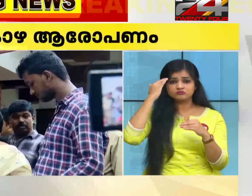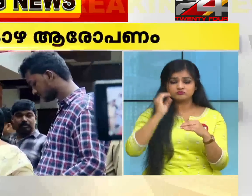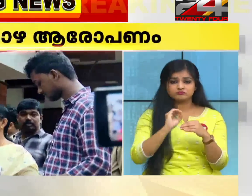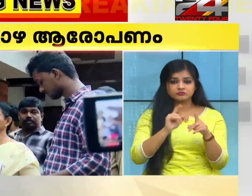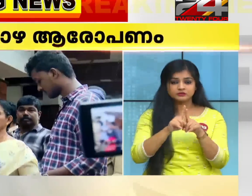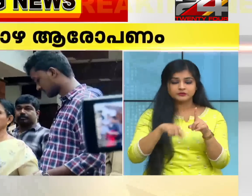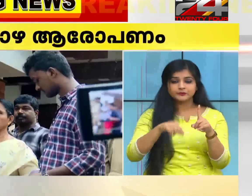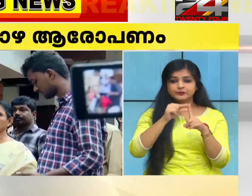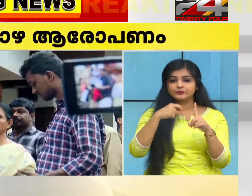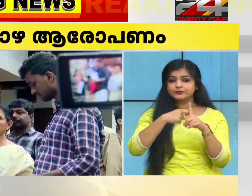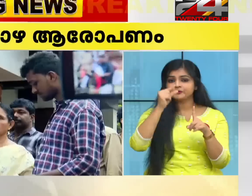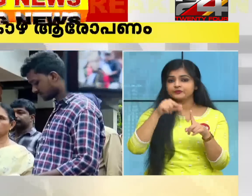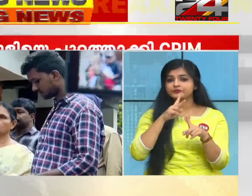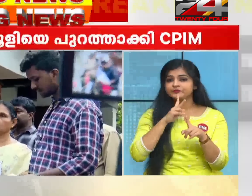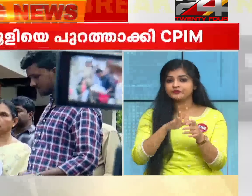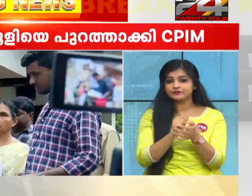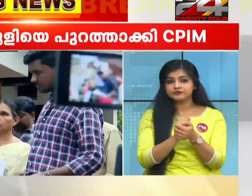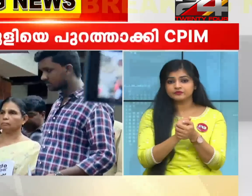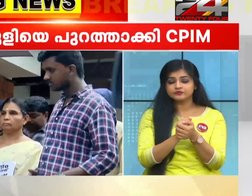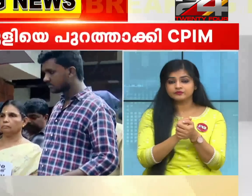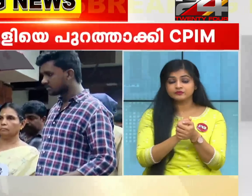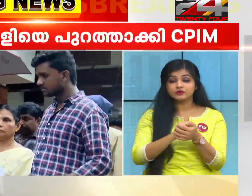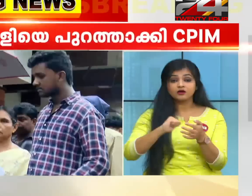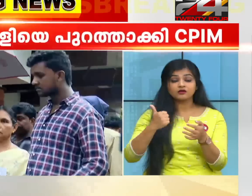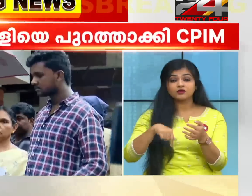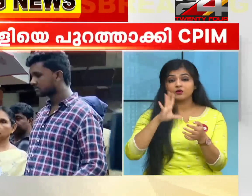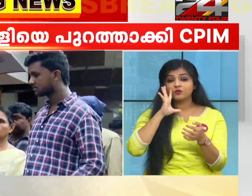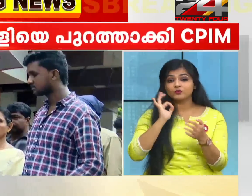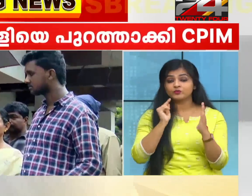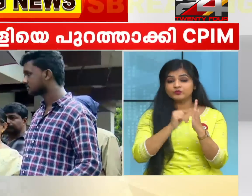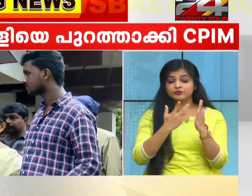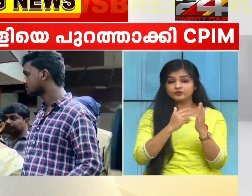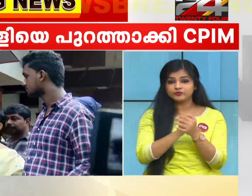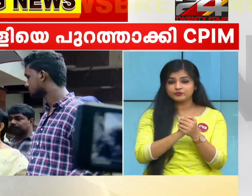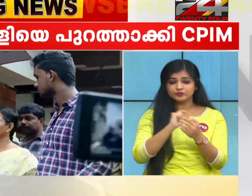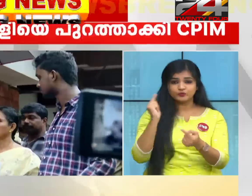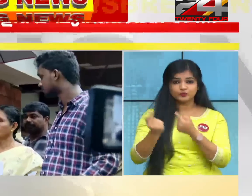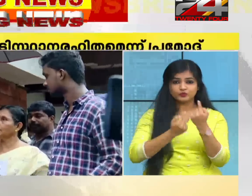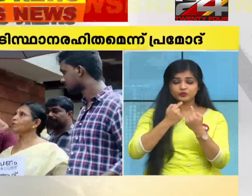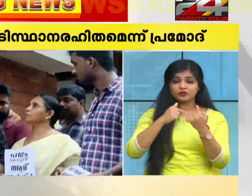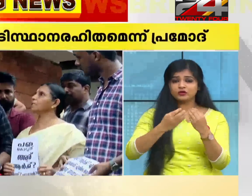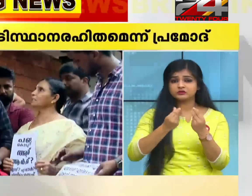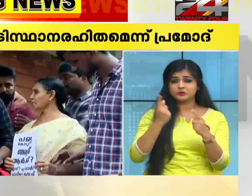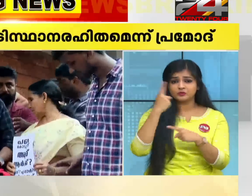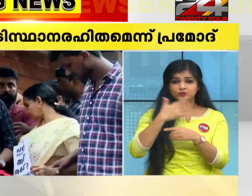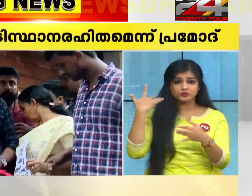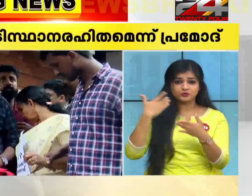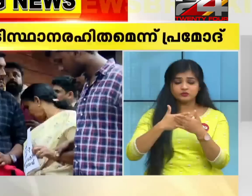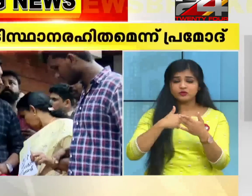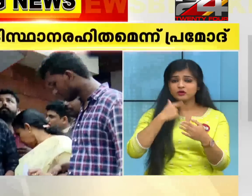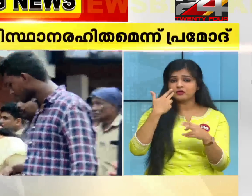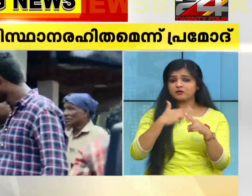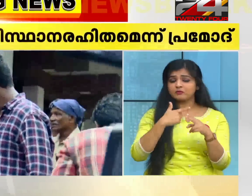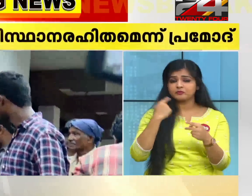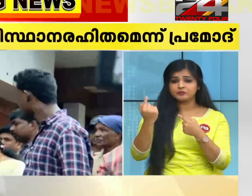നിലവിൽ പ്രമോദ് കോട്ടൂളി പറയുകയാണ്. മറ്റൊരു പ്രധാനപ്പെട്ട കാര്യം, ഈ ആരോപണം കഴിഞ്ഞ കുറേ ദിവസങ്ങളായി ഈ ഒരു ആരോപണം തൻ്റെ പേരിലുണ്ട്.